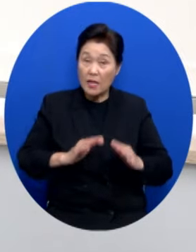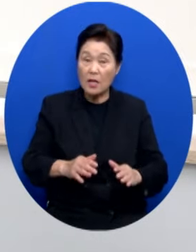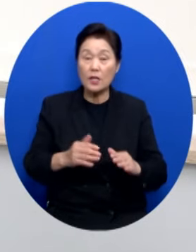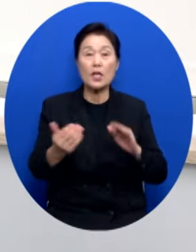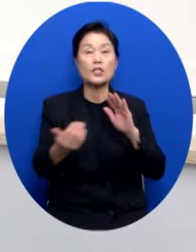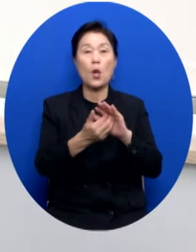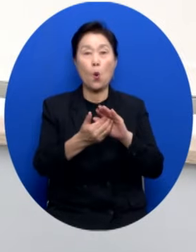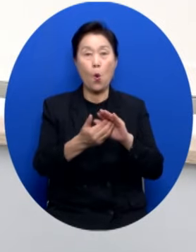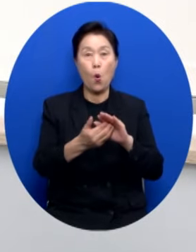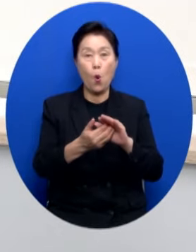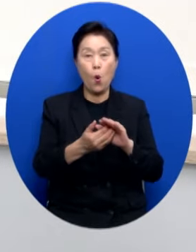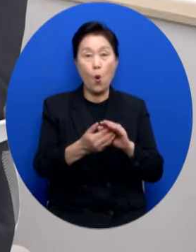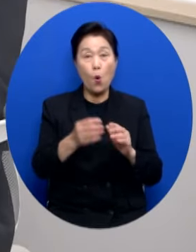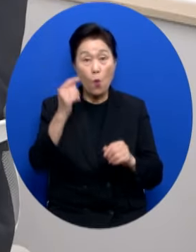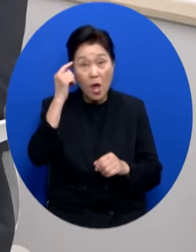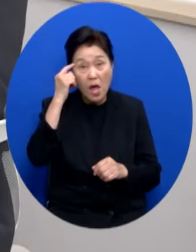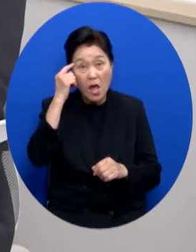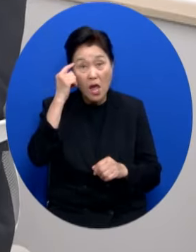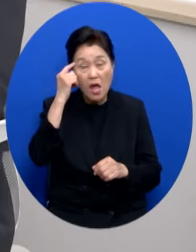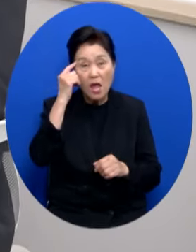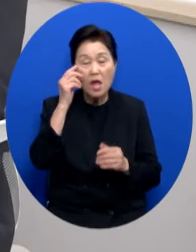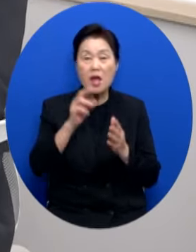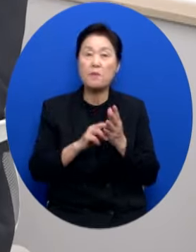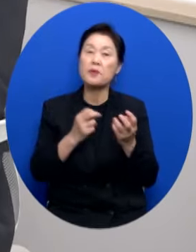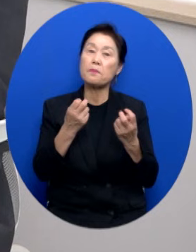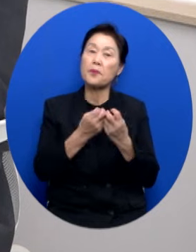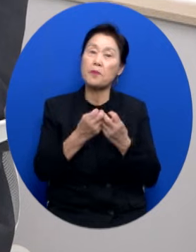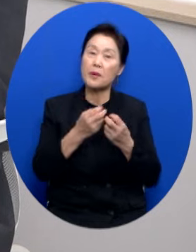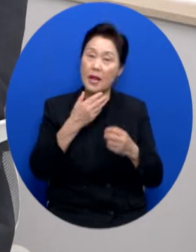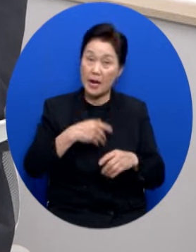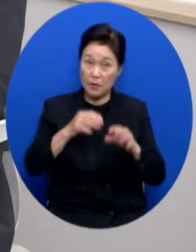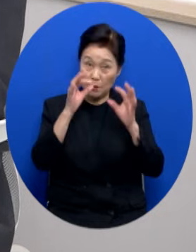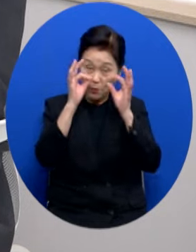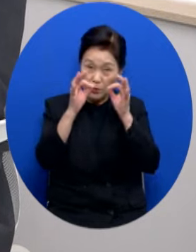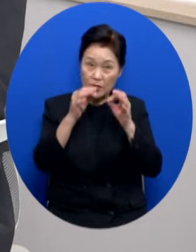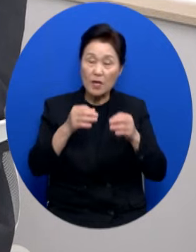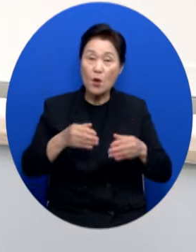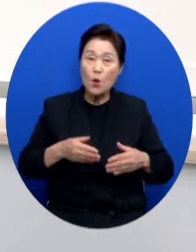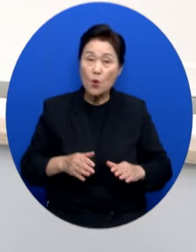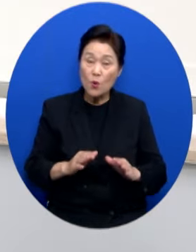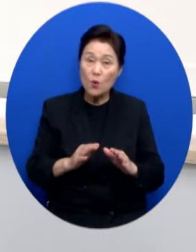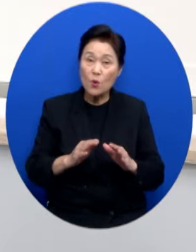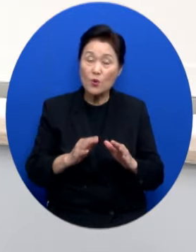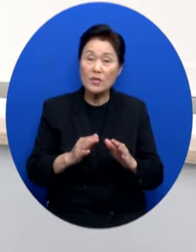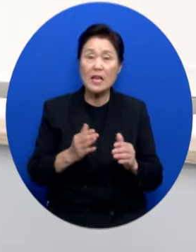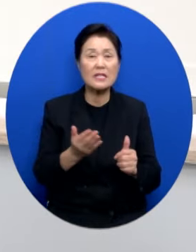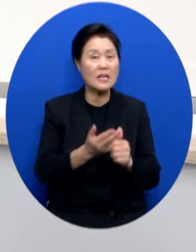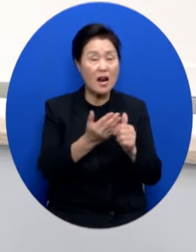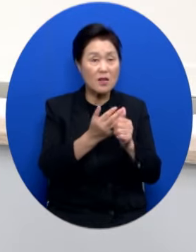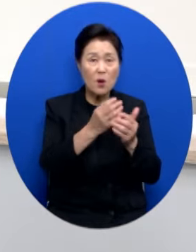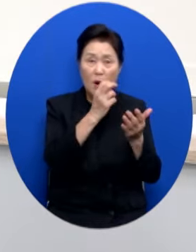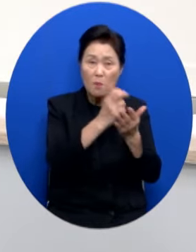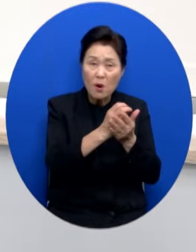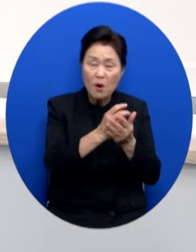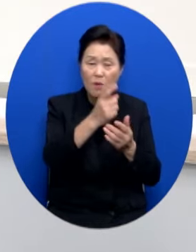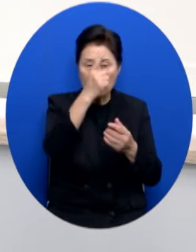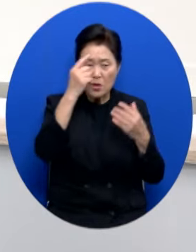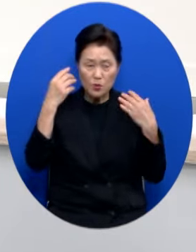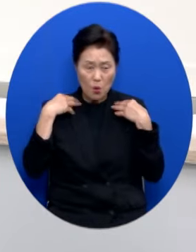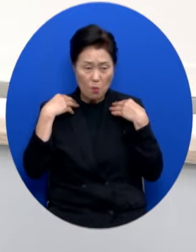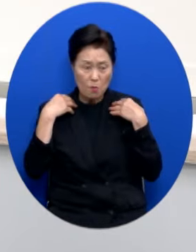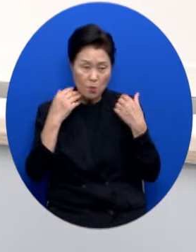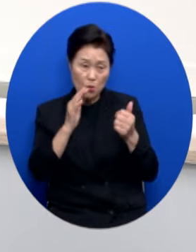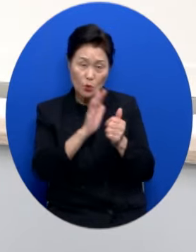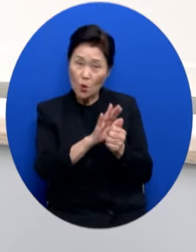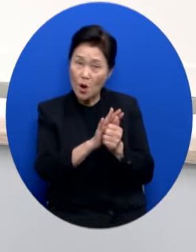출산율을 기록하고 있습니다. 그 비결이 출산 장려 제도나 정부적인 어떤 지원